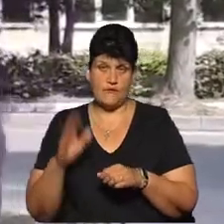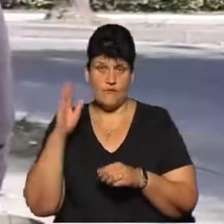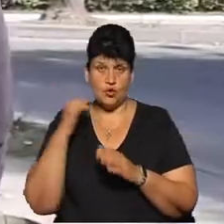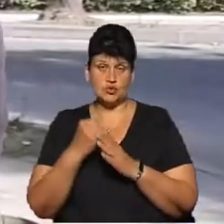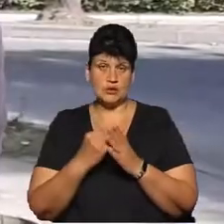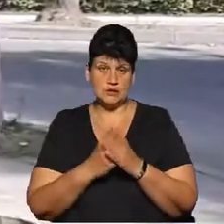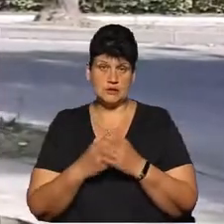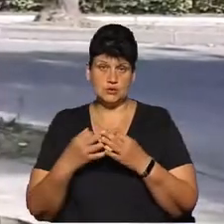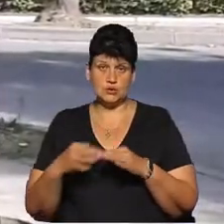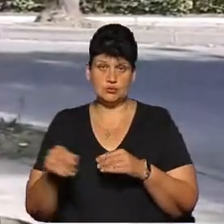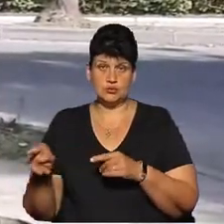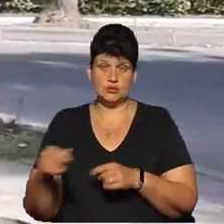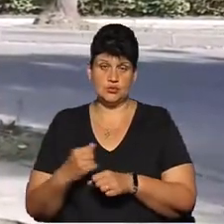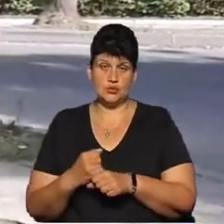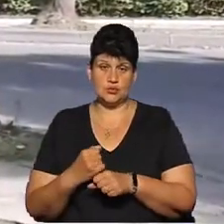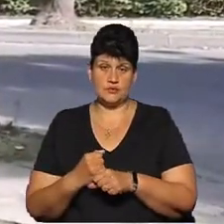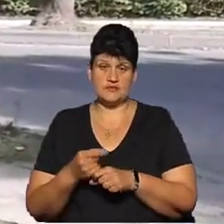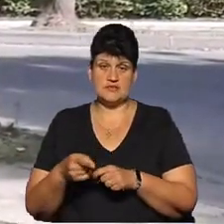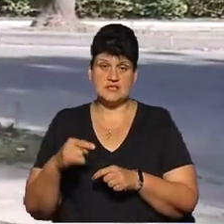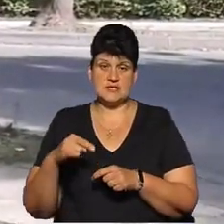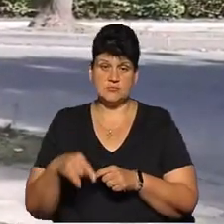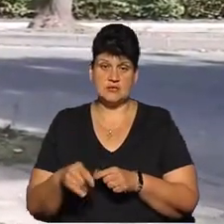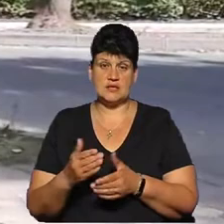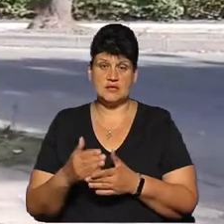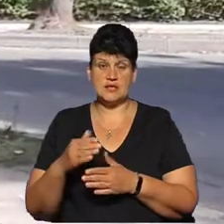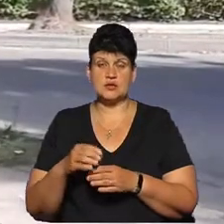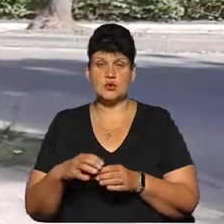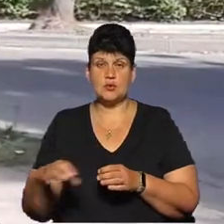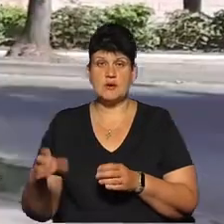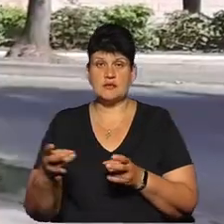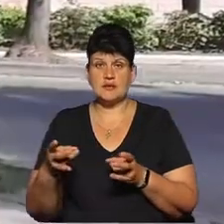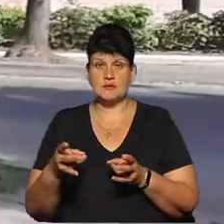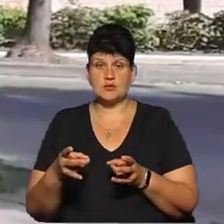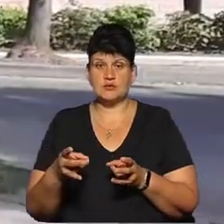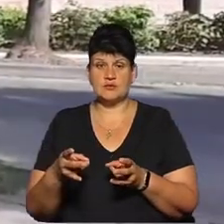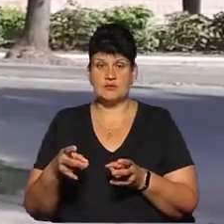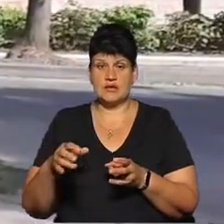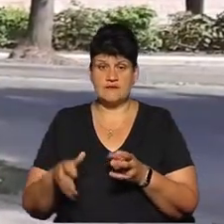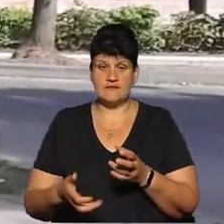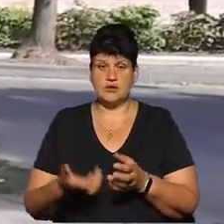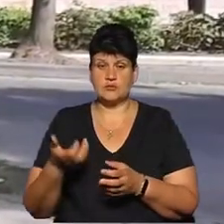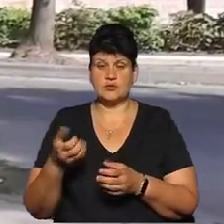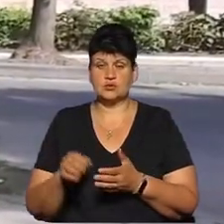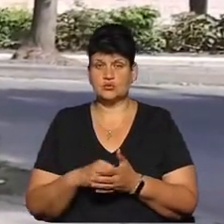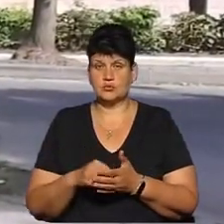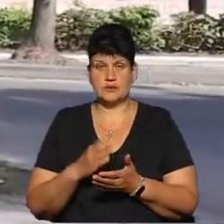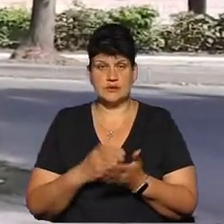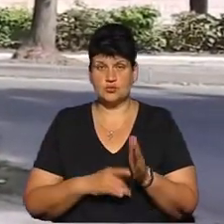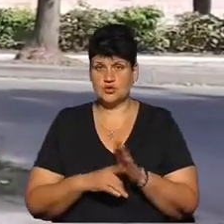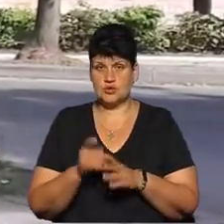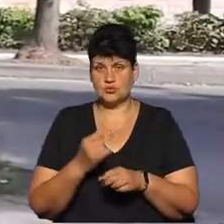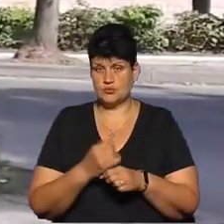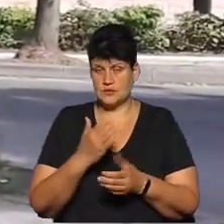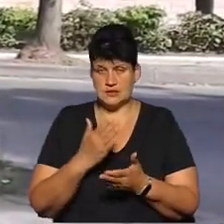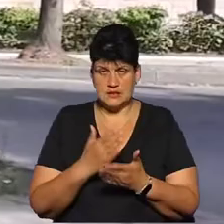водяних робіт. В такій глибині знаходиться труба, і щоб неї достати, її треба було глибше викопати. Документи, дозвіл на початок робіт є, дозвіл на